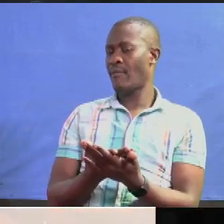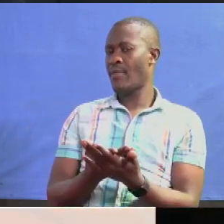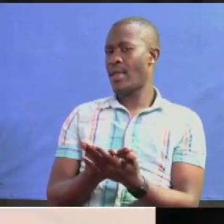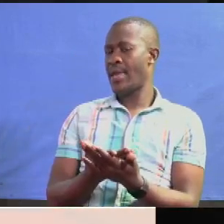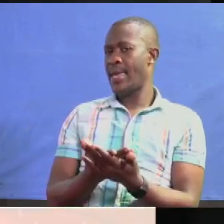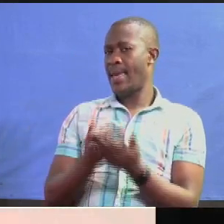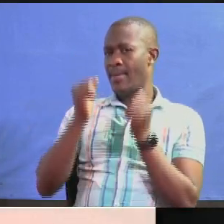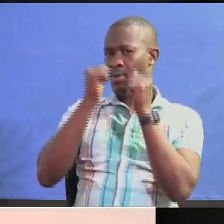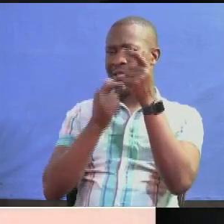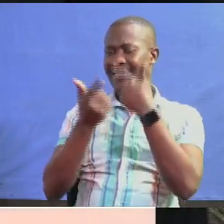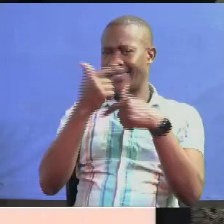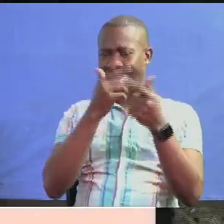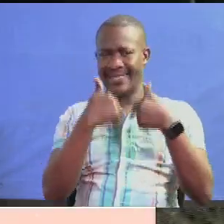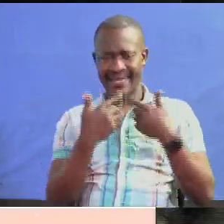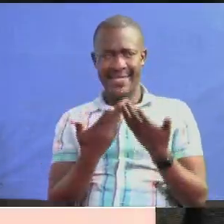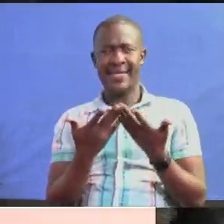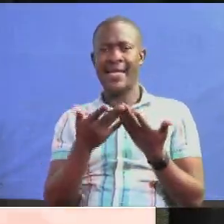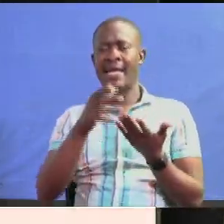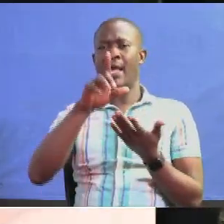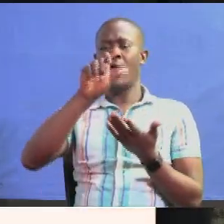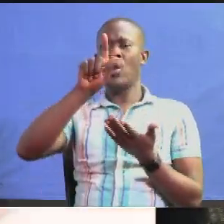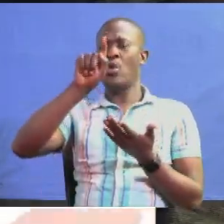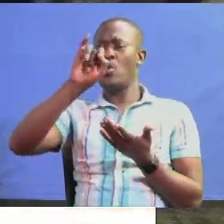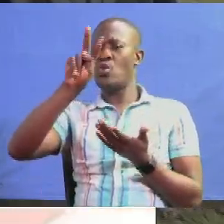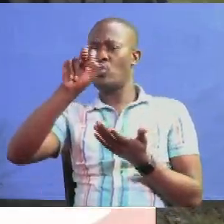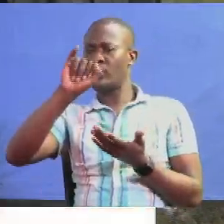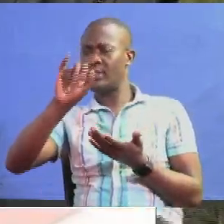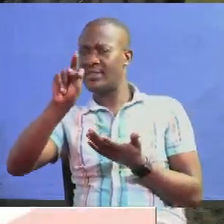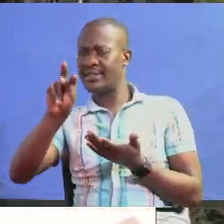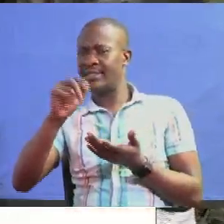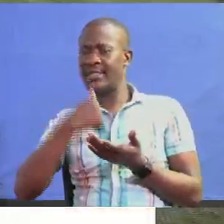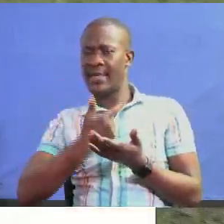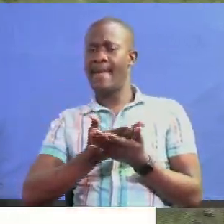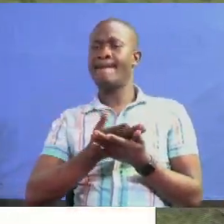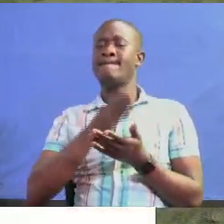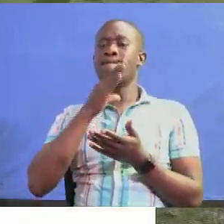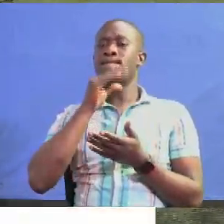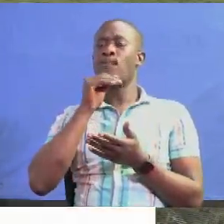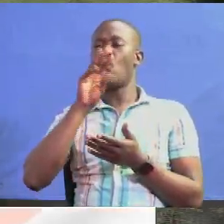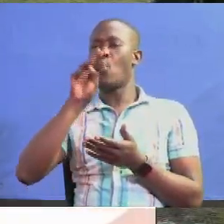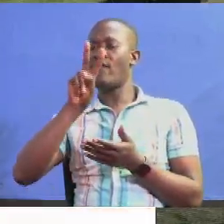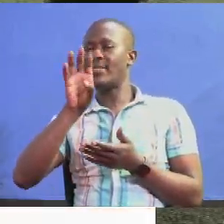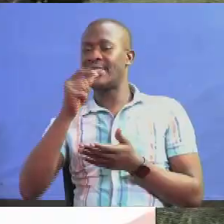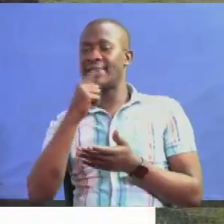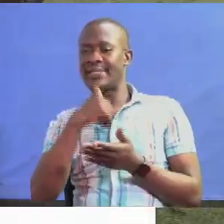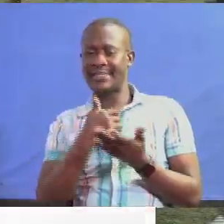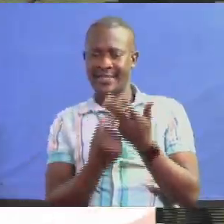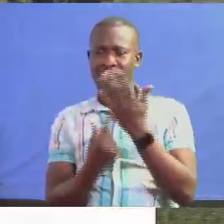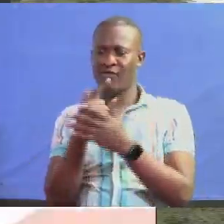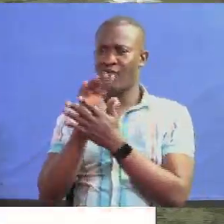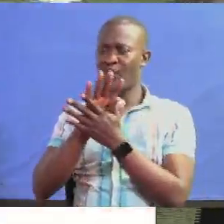anga iliyopokewa na Luteni Kanali Henry Mwenemeru. Profesa Wainaina alitangaza kuwa wamepanda